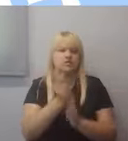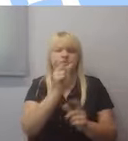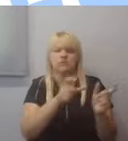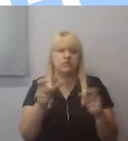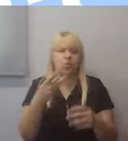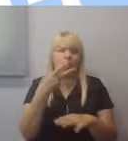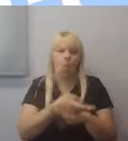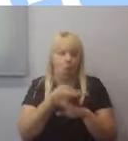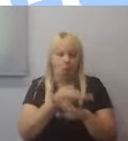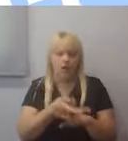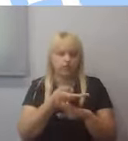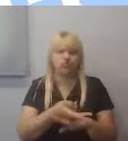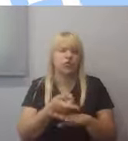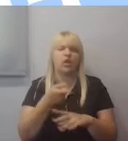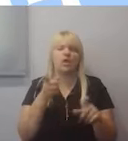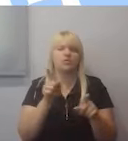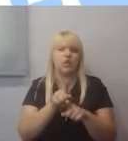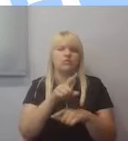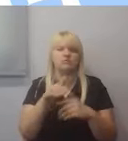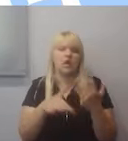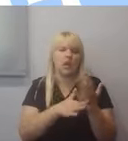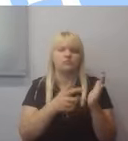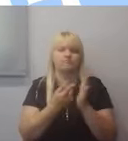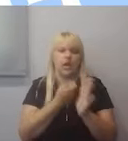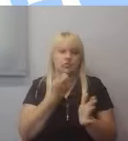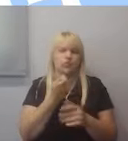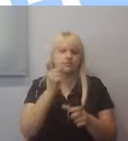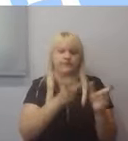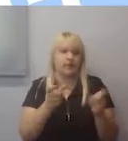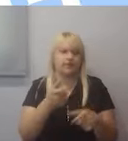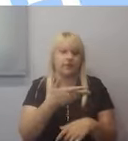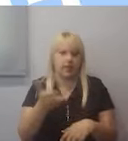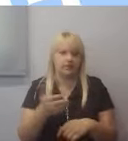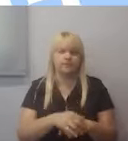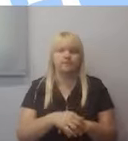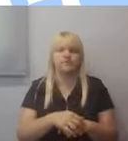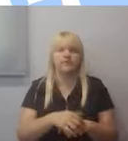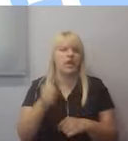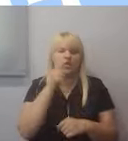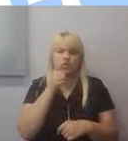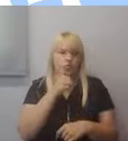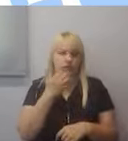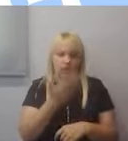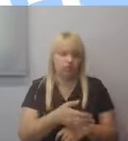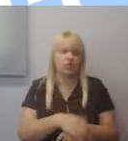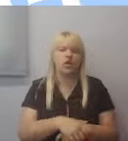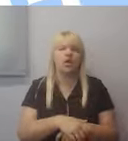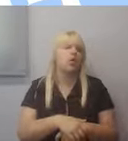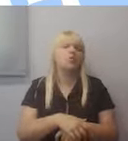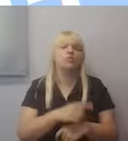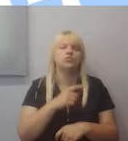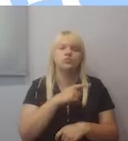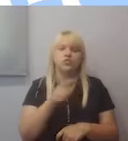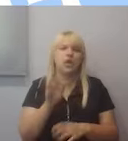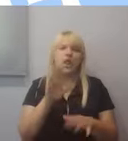un un arī tātad palīdzību esoši ik dienas un šie lai nebūtu tā ka